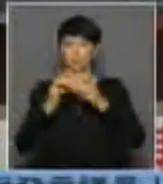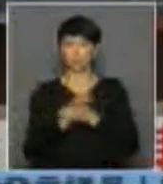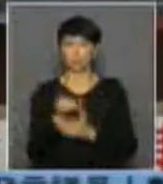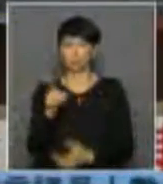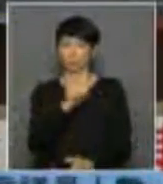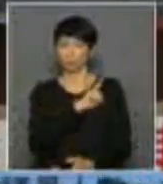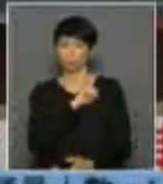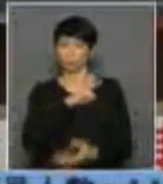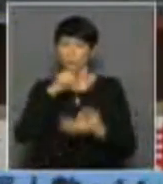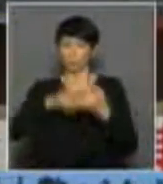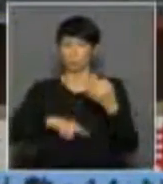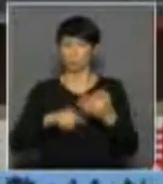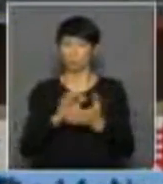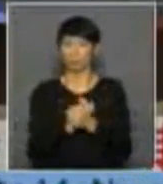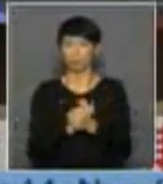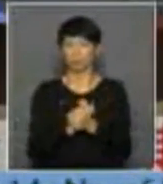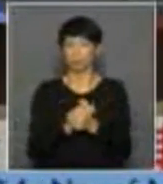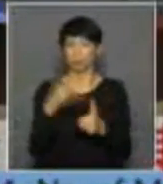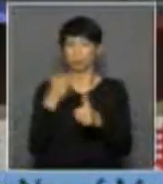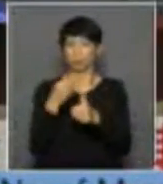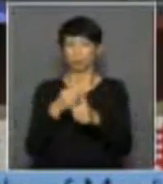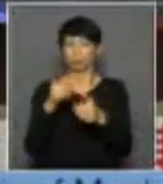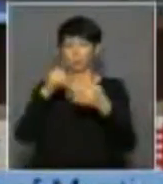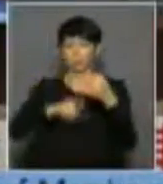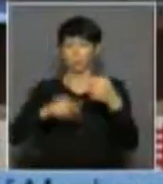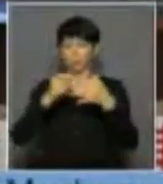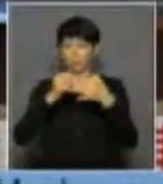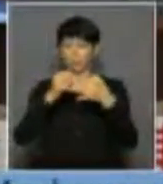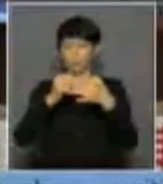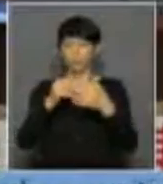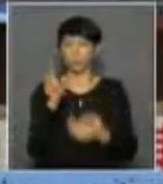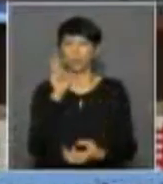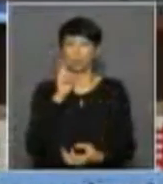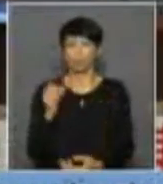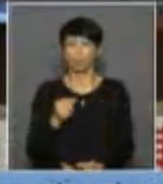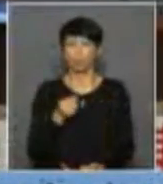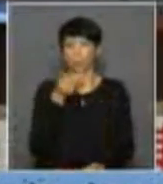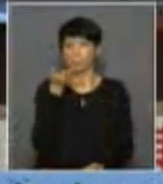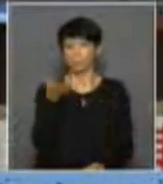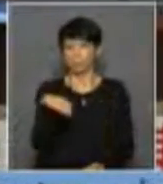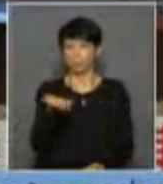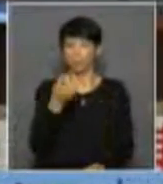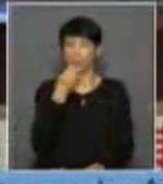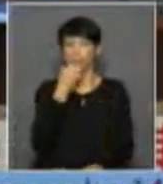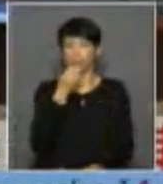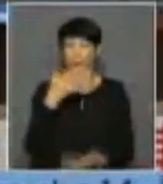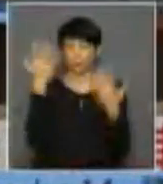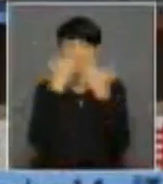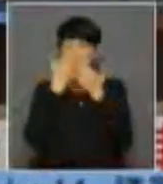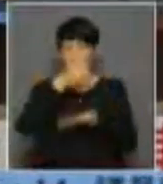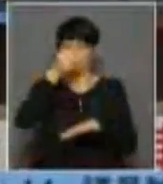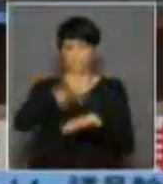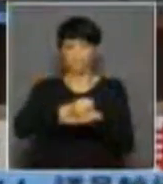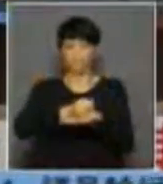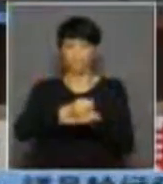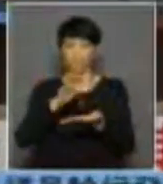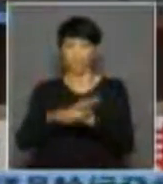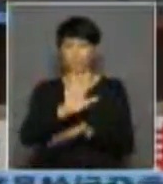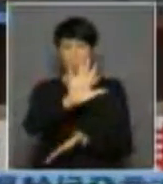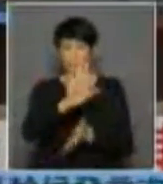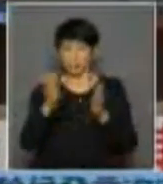你不給王維基香港電視那個牌照呢，五年之